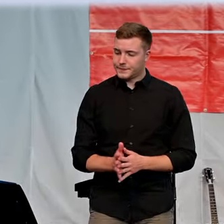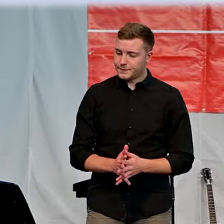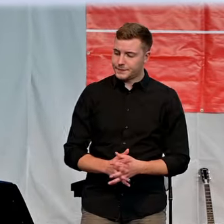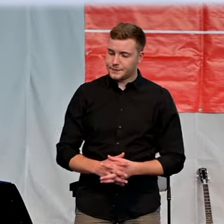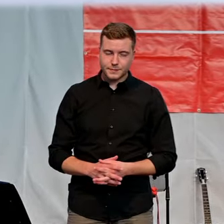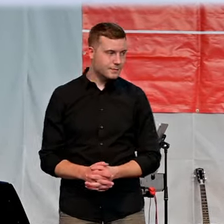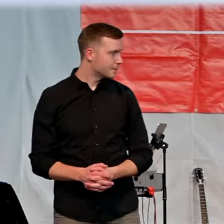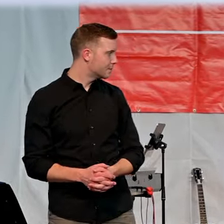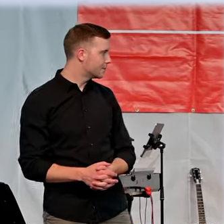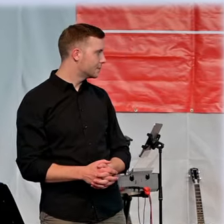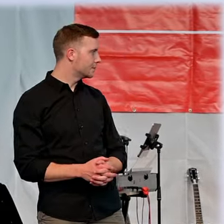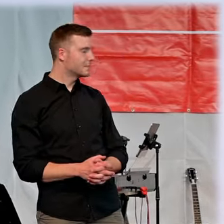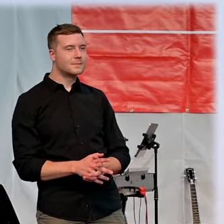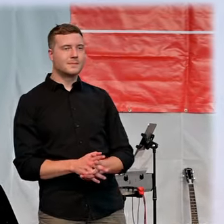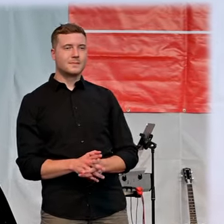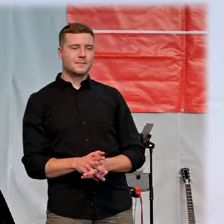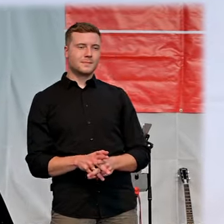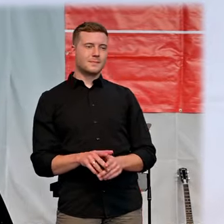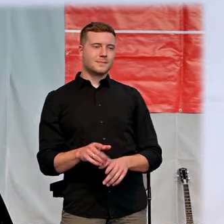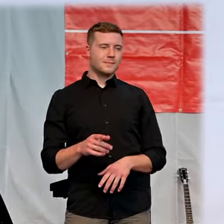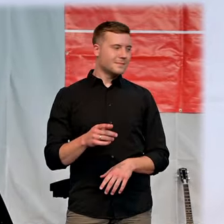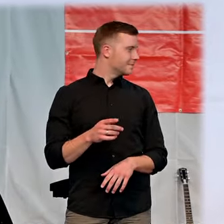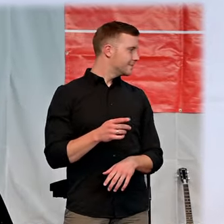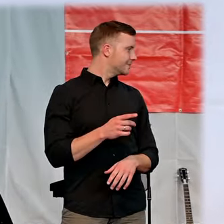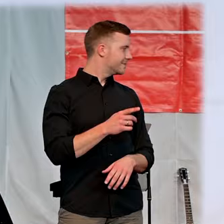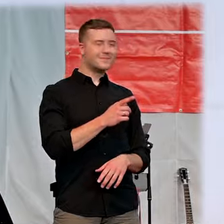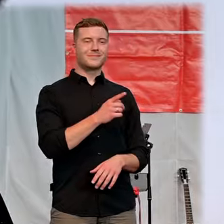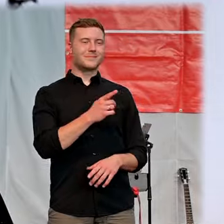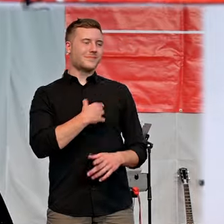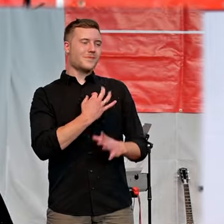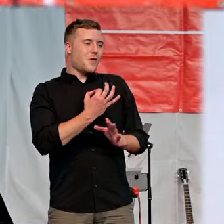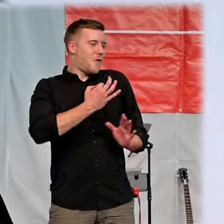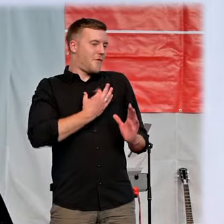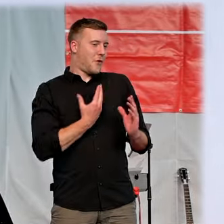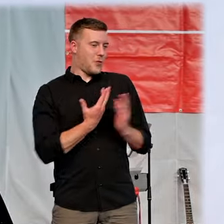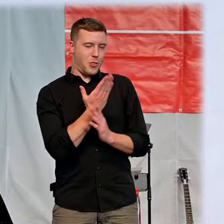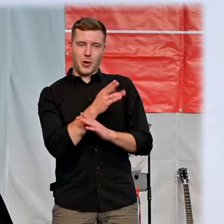Ich muss mich auch erst dran gewöhnen, dass die Kanzel so ist, aber es geht.